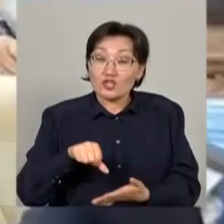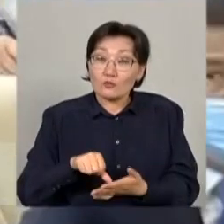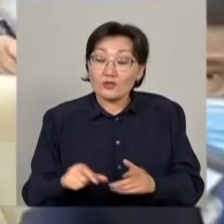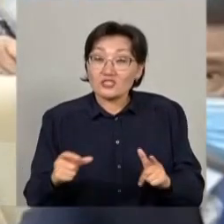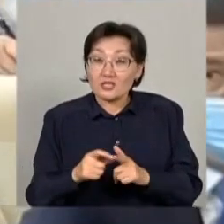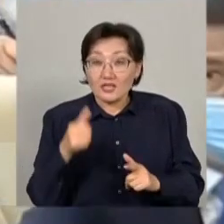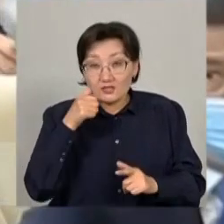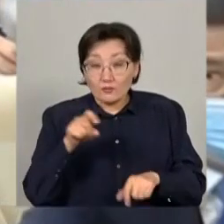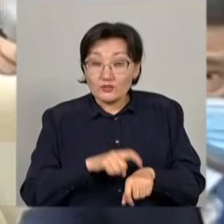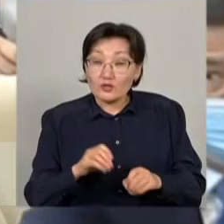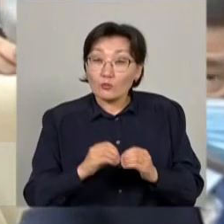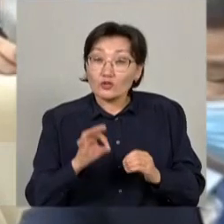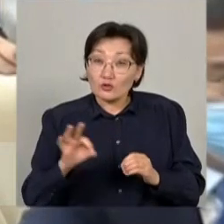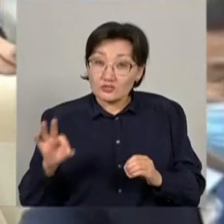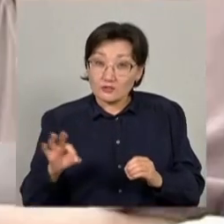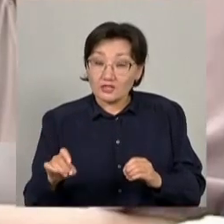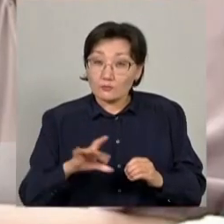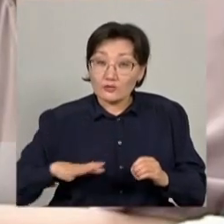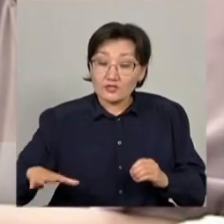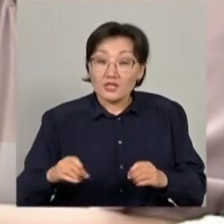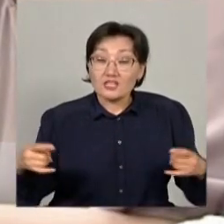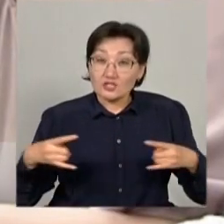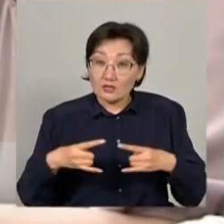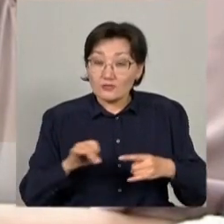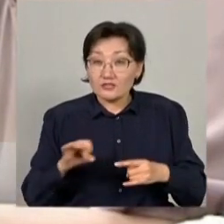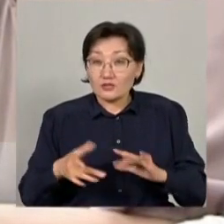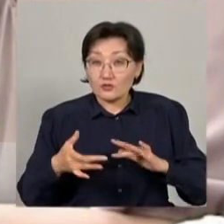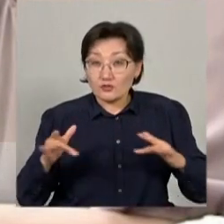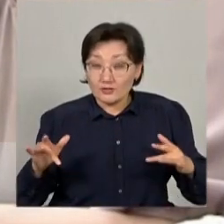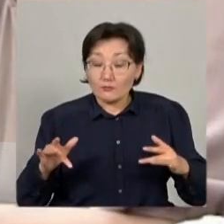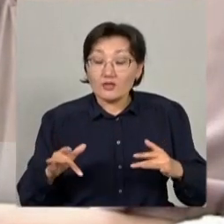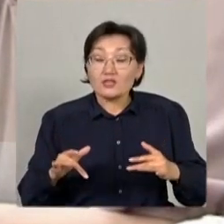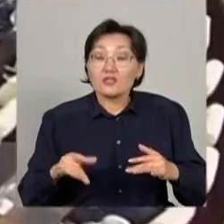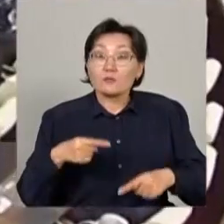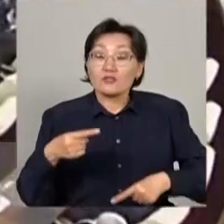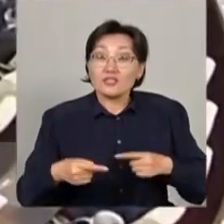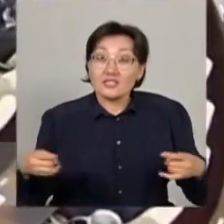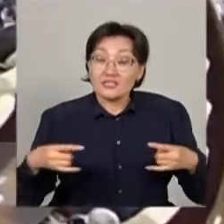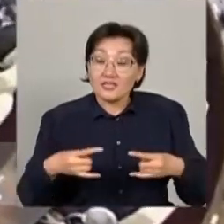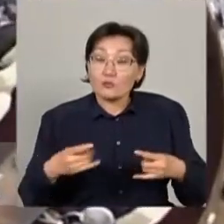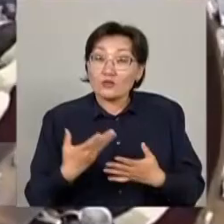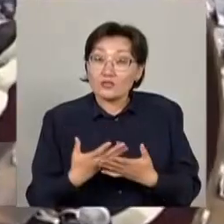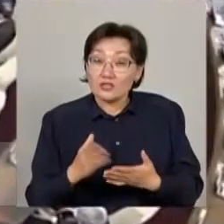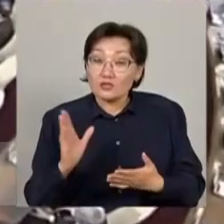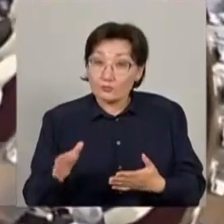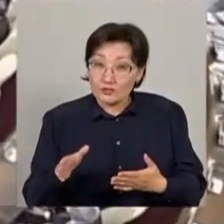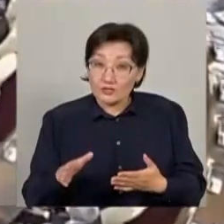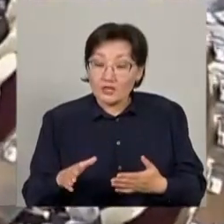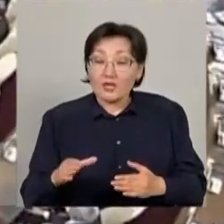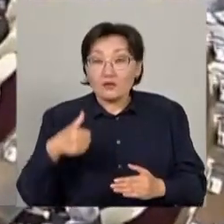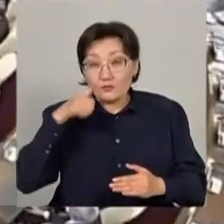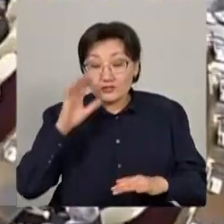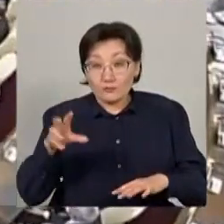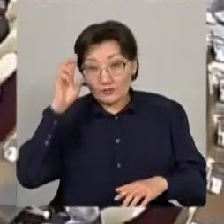сөзі ертең сағат 10:00-де республикалық телеарналарда және әлеуметтік желілерде. тікелей эфирде көрсетіледі. Айта кетейін, кеше